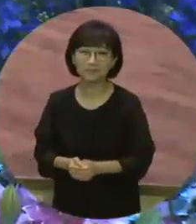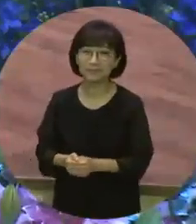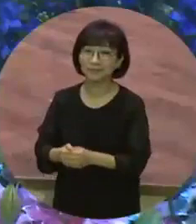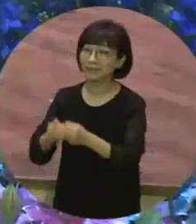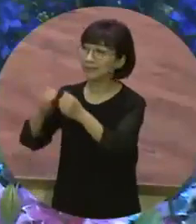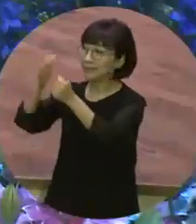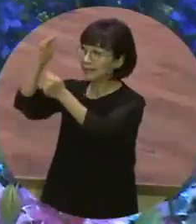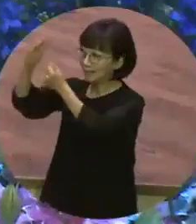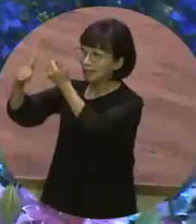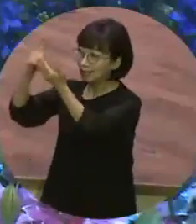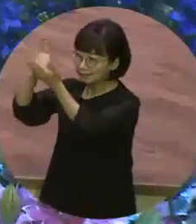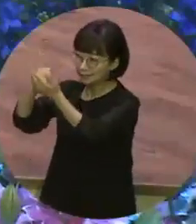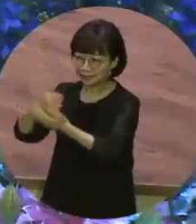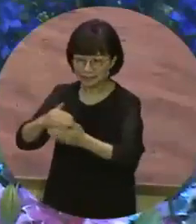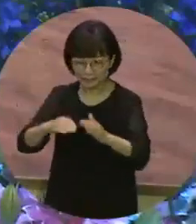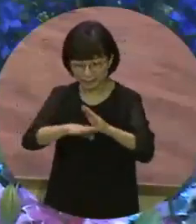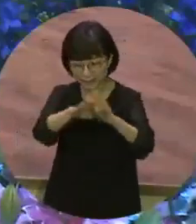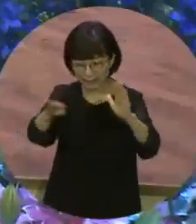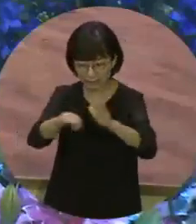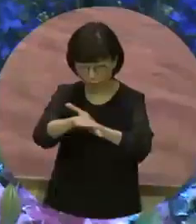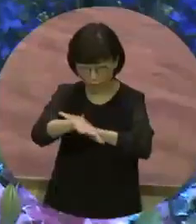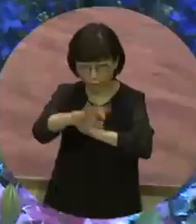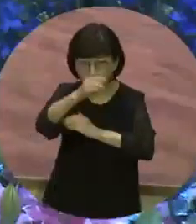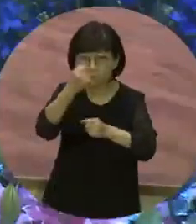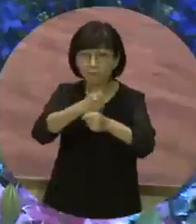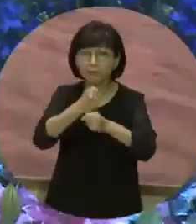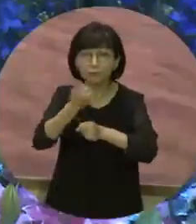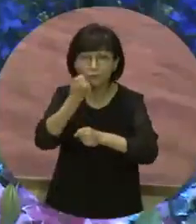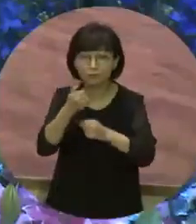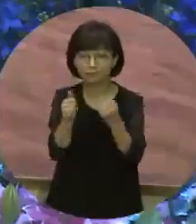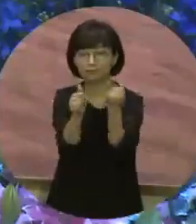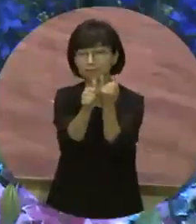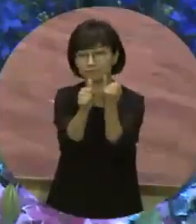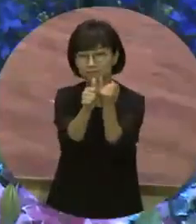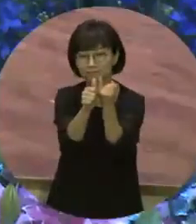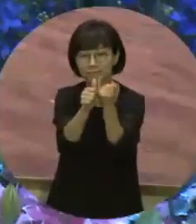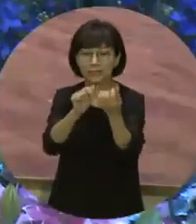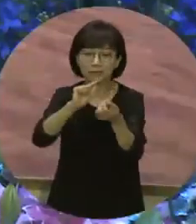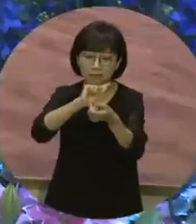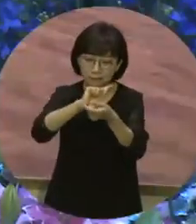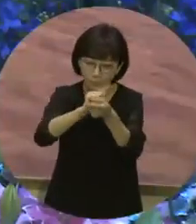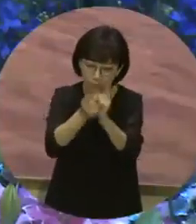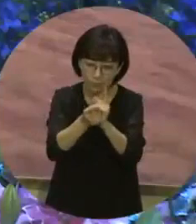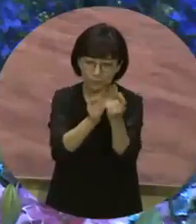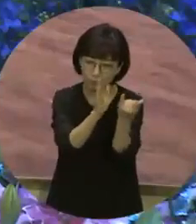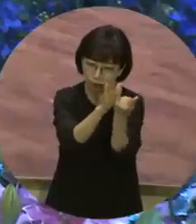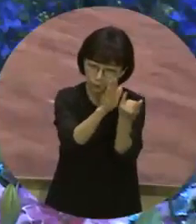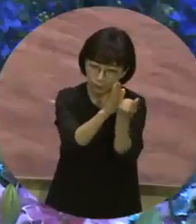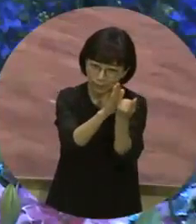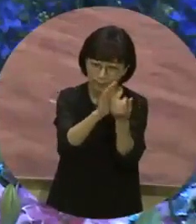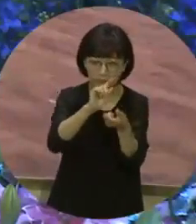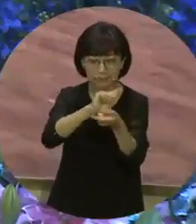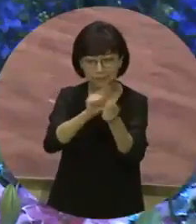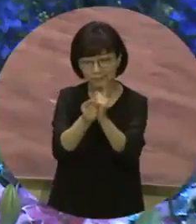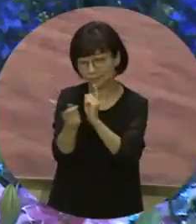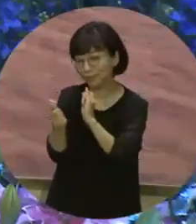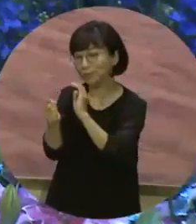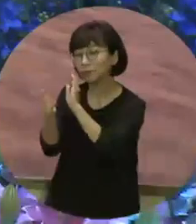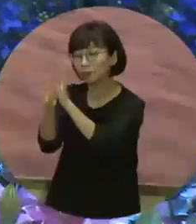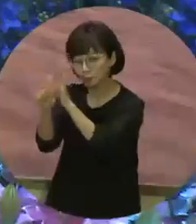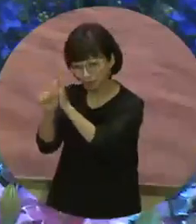가정의 출발점으로 삼았습니다. 남편과 아내가 서로 돕는 배필이 돼가지고 하나님을 영화롭게